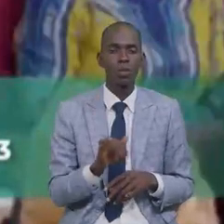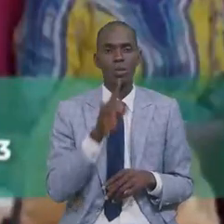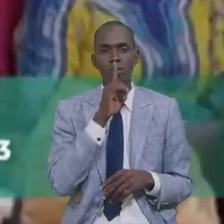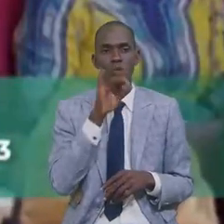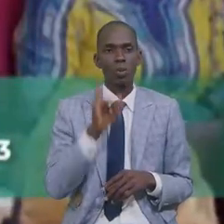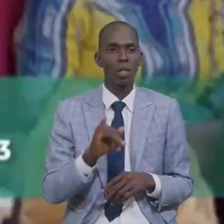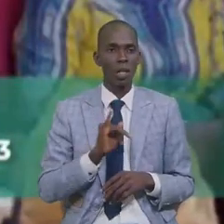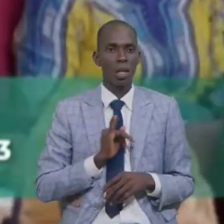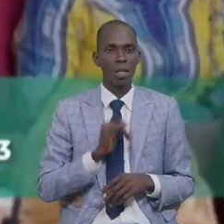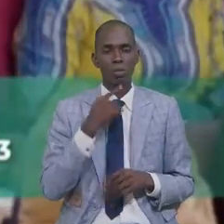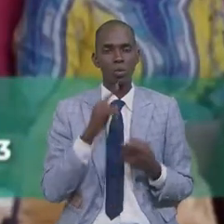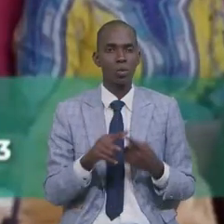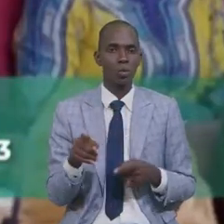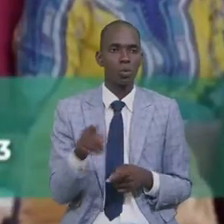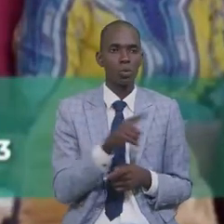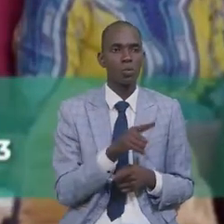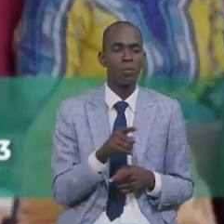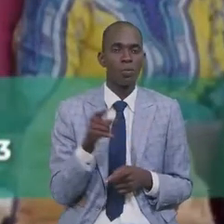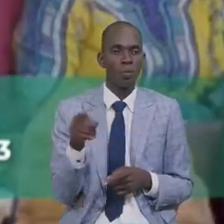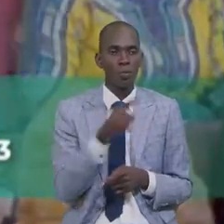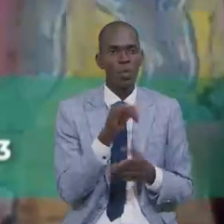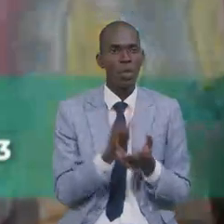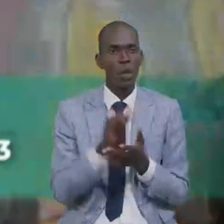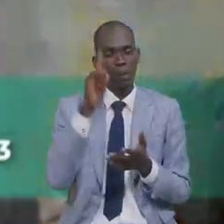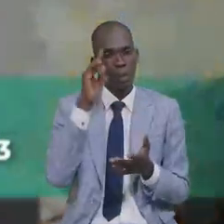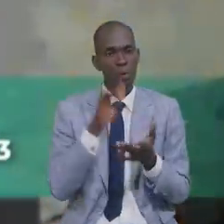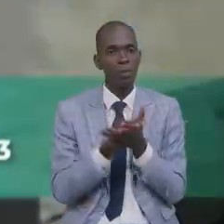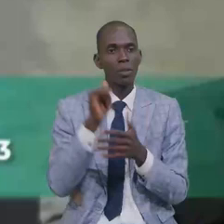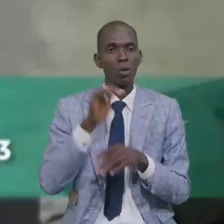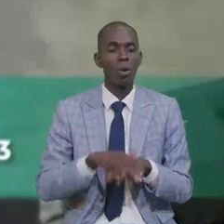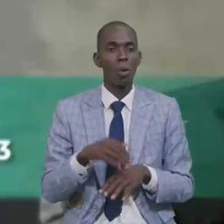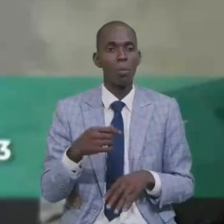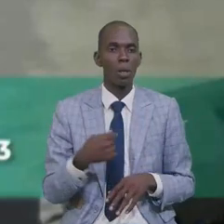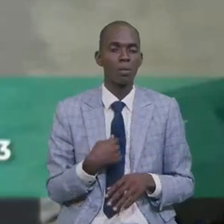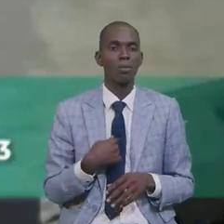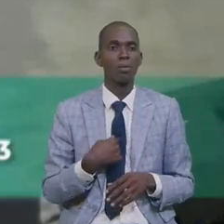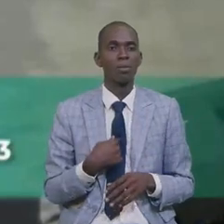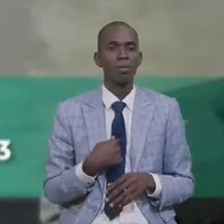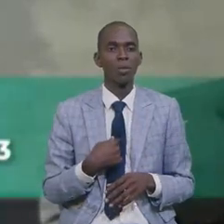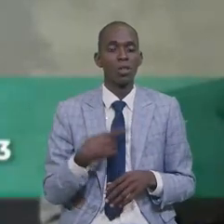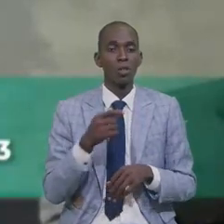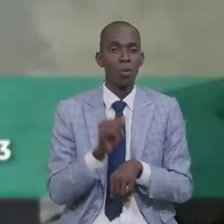Verset 12. En vérité, je vous le dis. Celui qui croit en moi